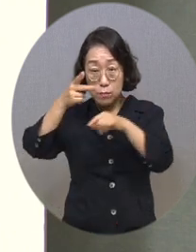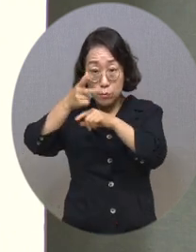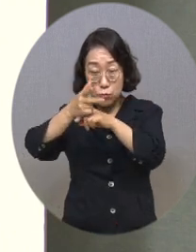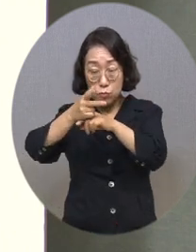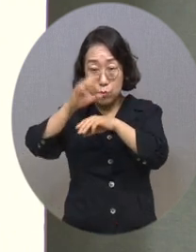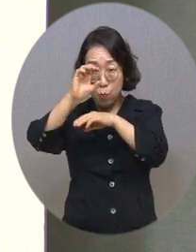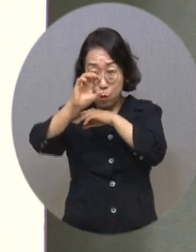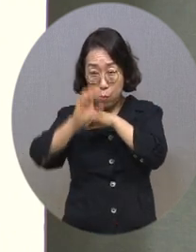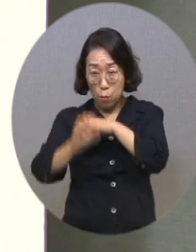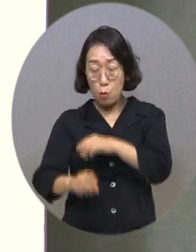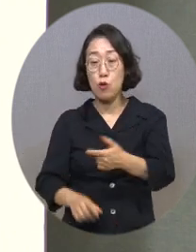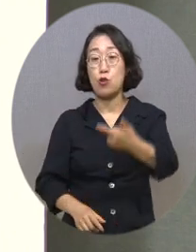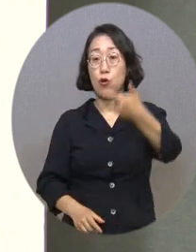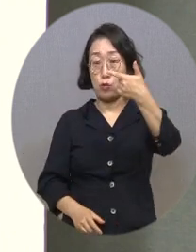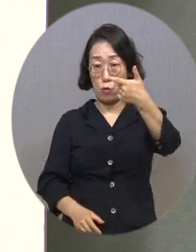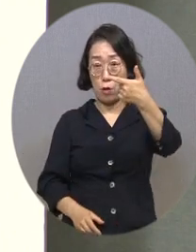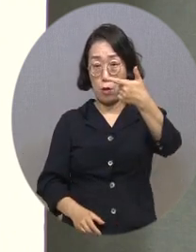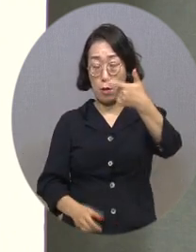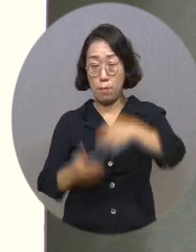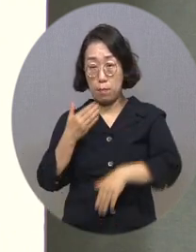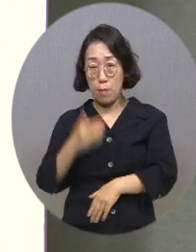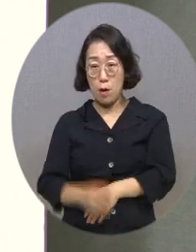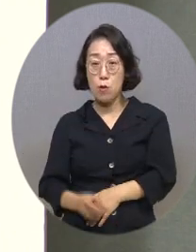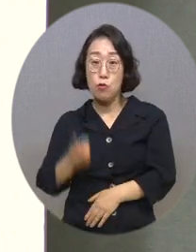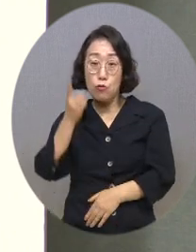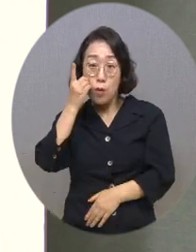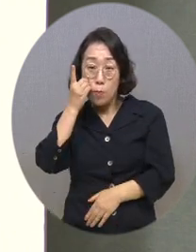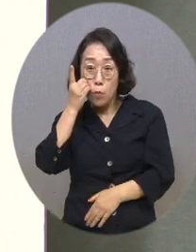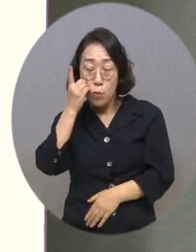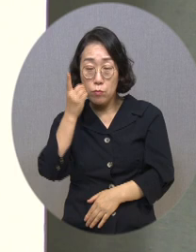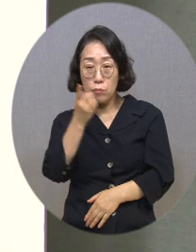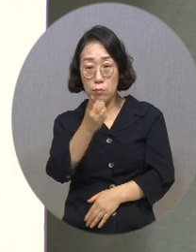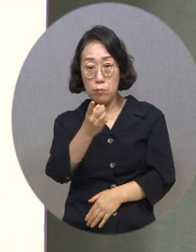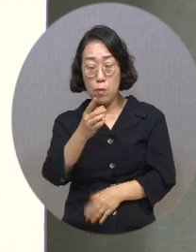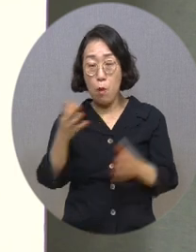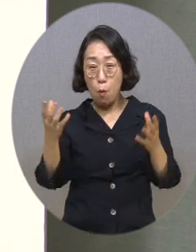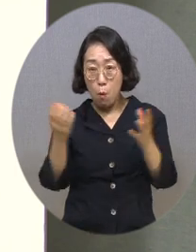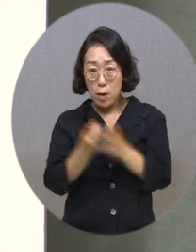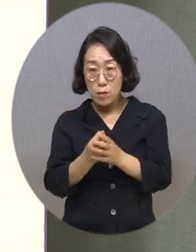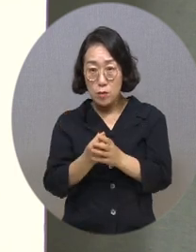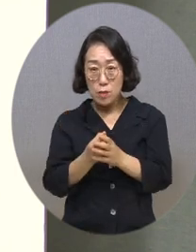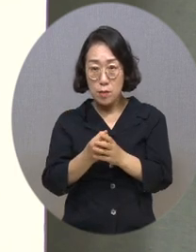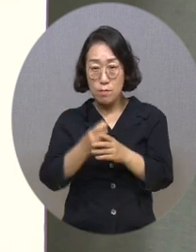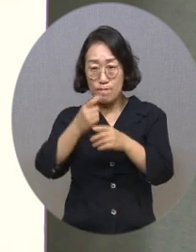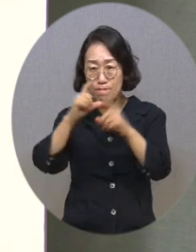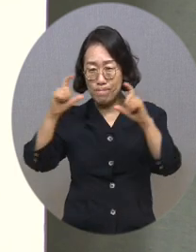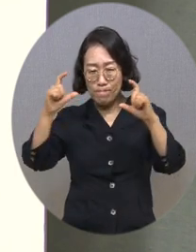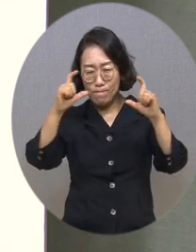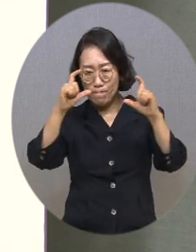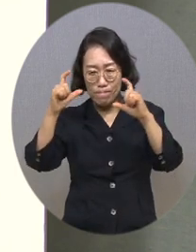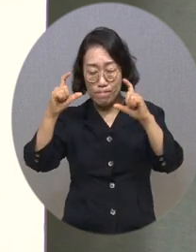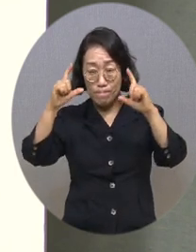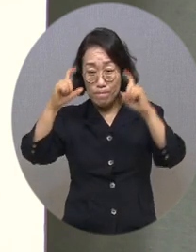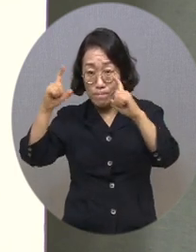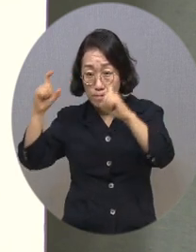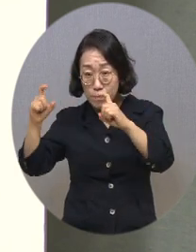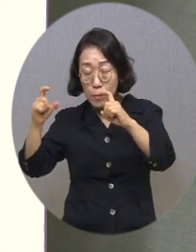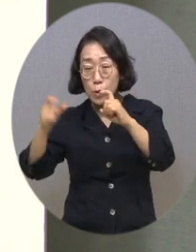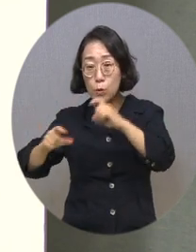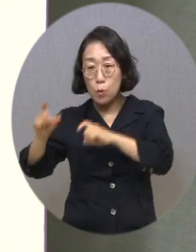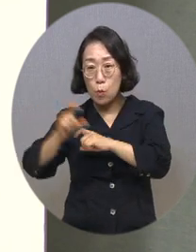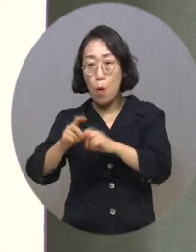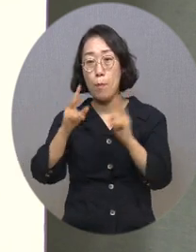기기가 나와서 그야말로 핸드폰 자체가 카메라요 또 편집까지 할 수 있는 예. 여러 가지